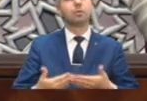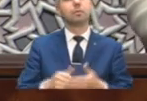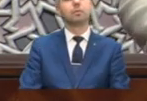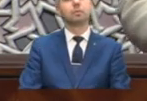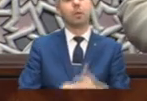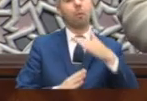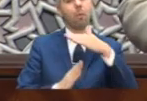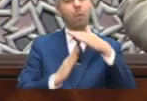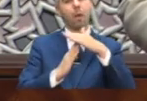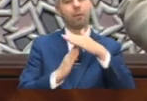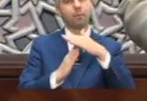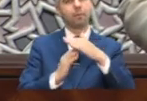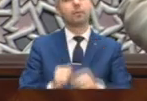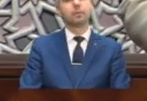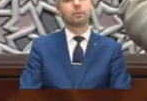توقفنا